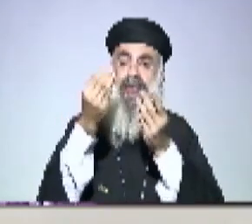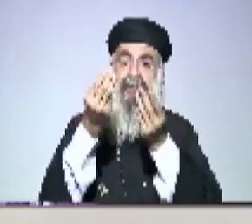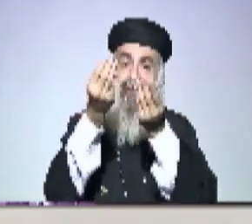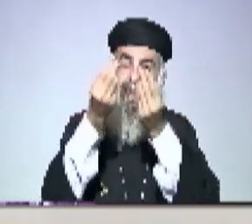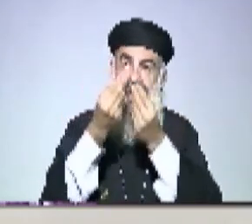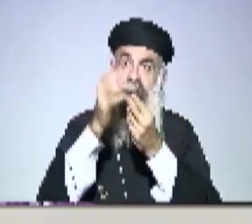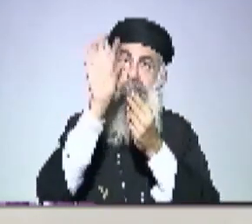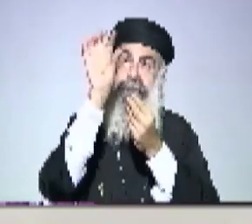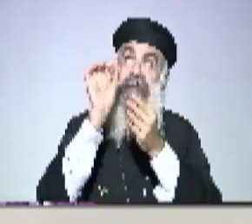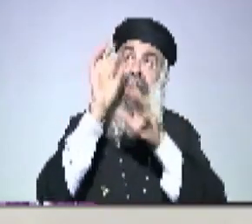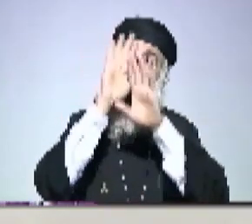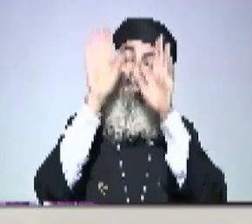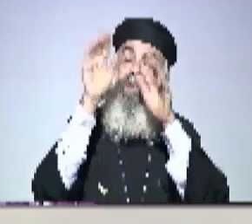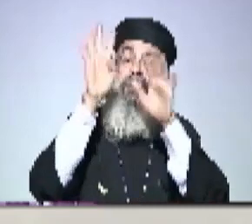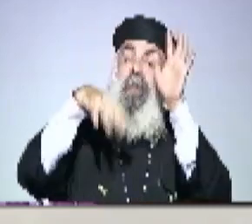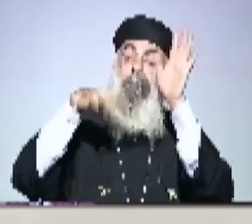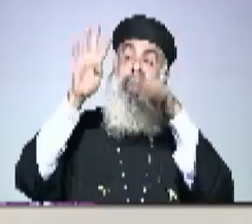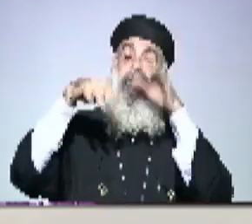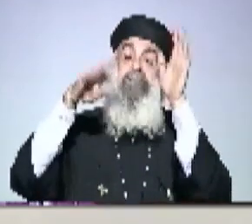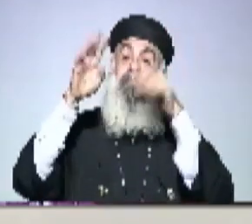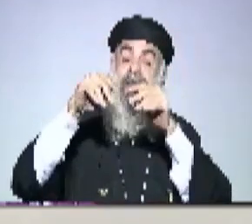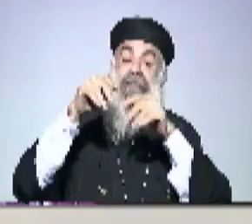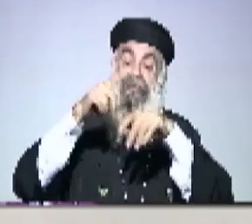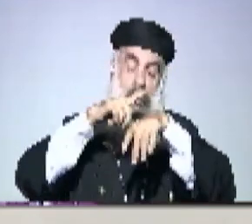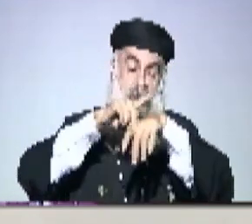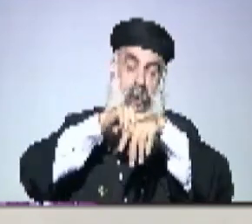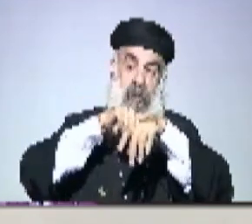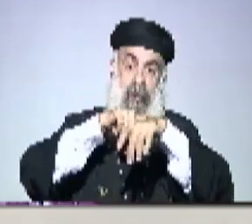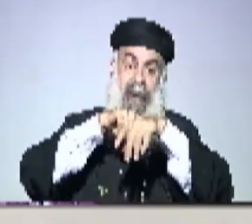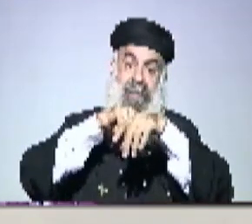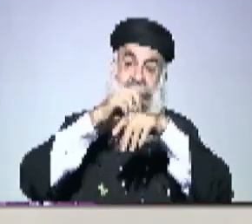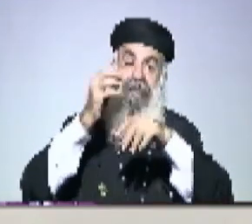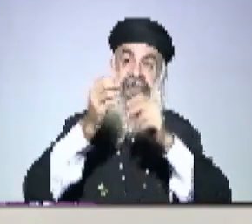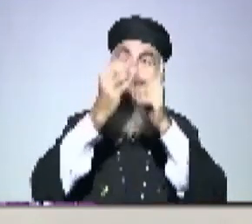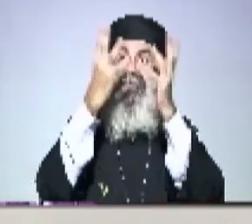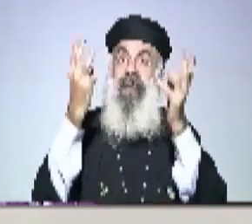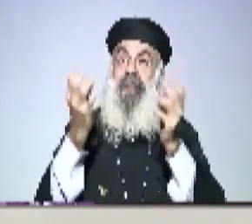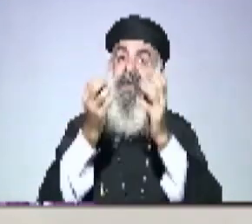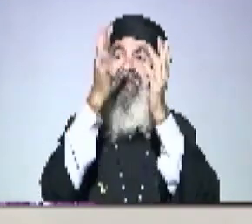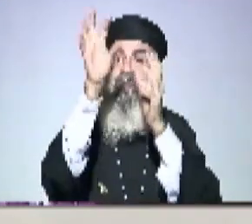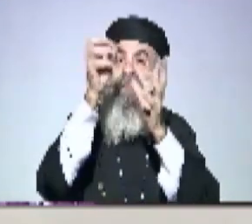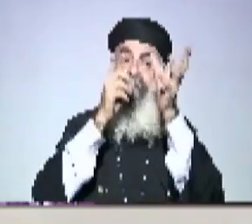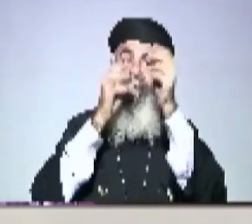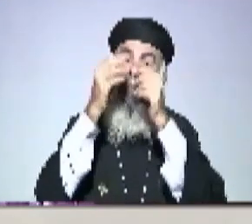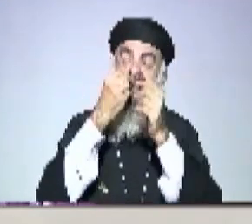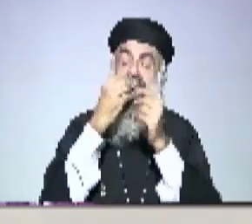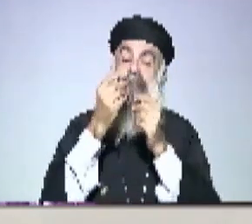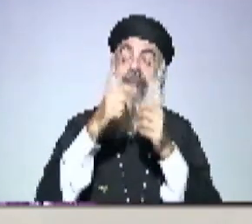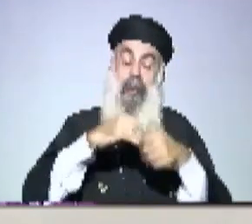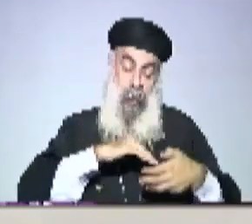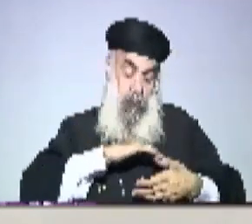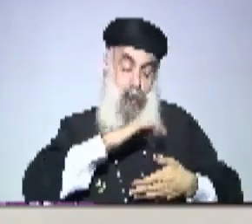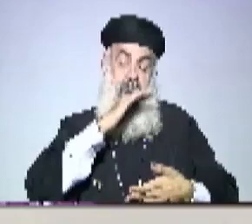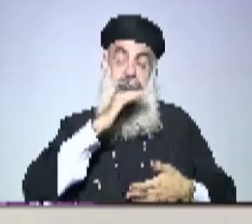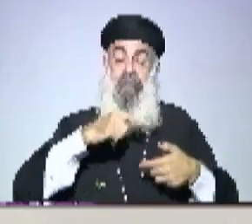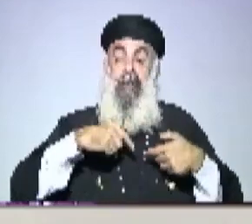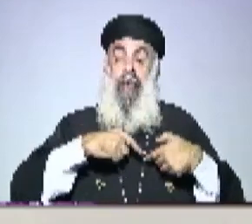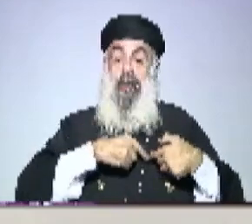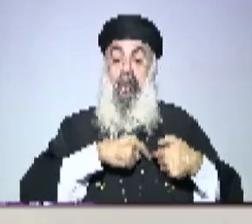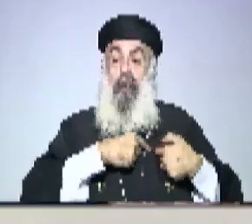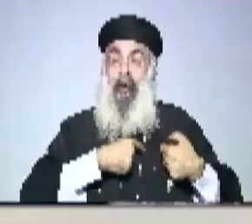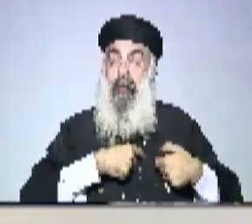السماء امطارا وازمنه مثمره ويملا قلوبنا طعاما